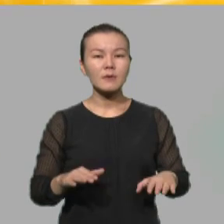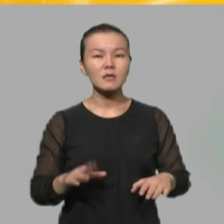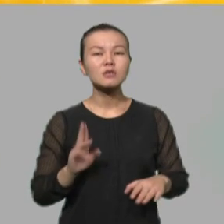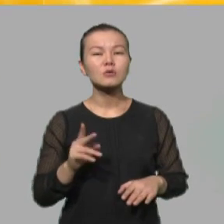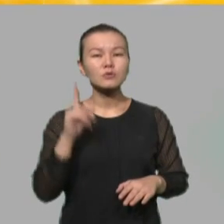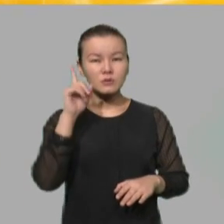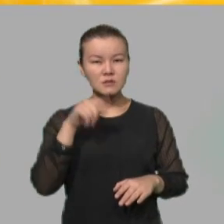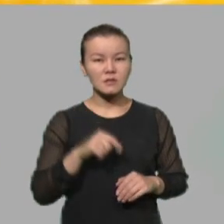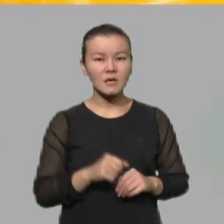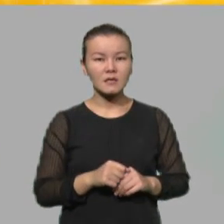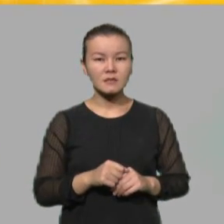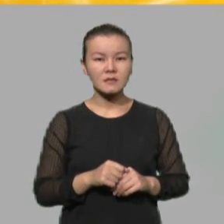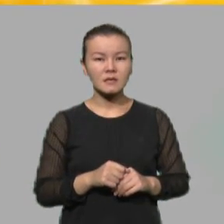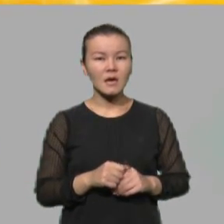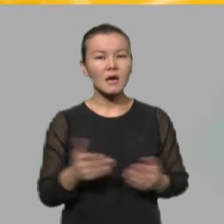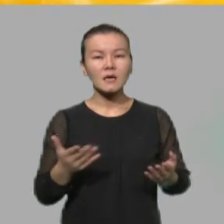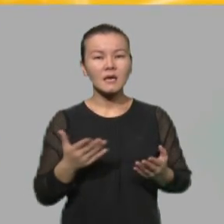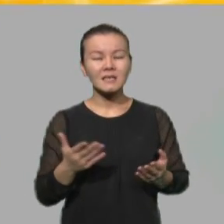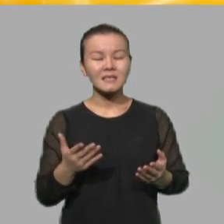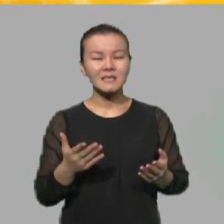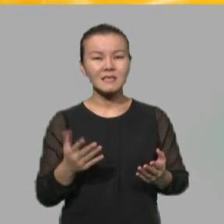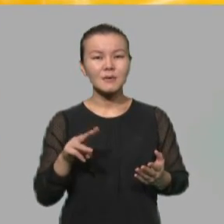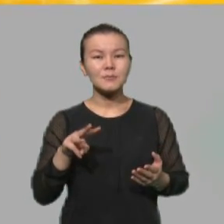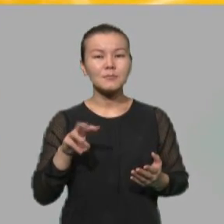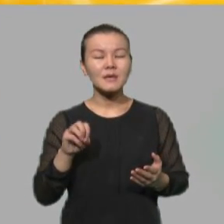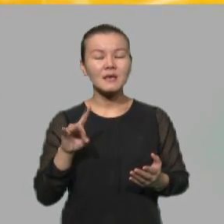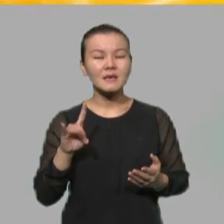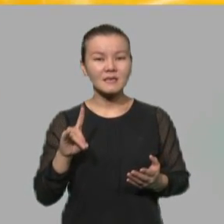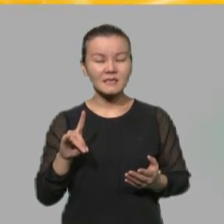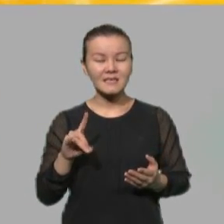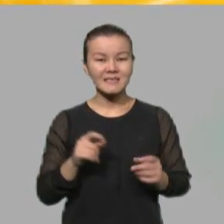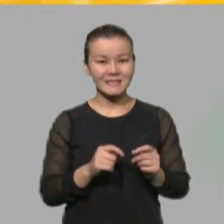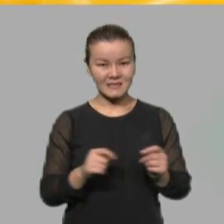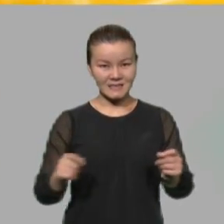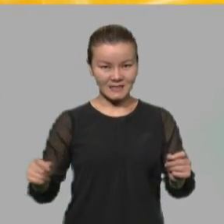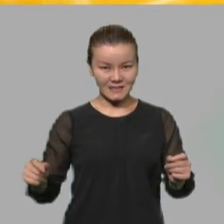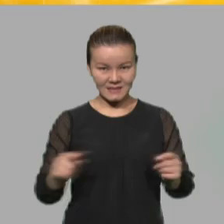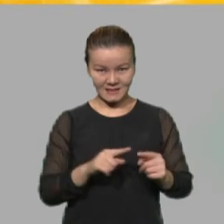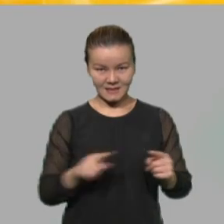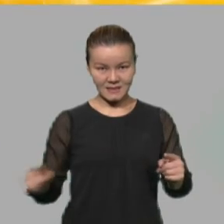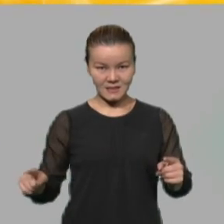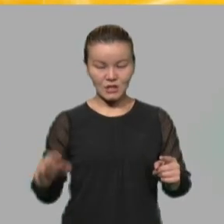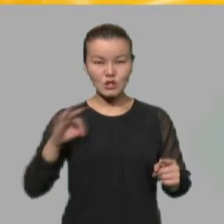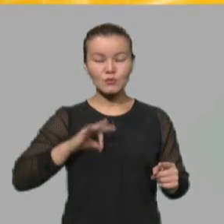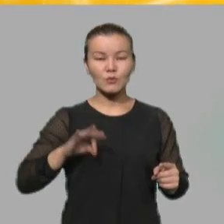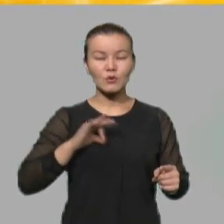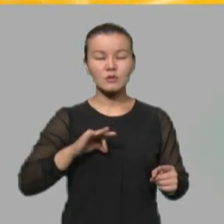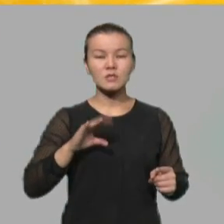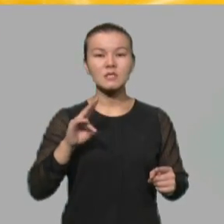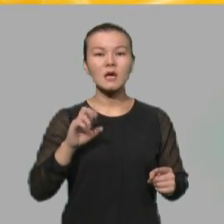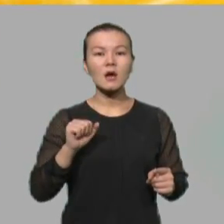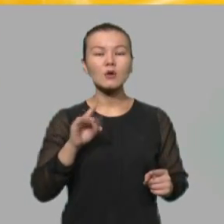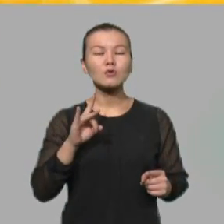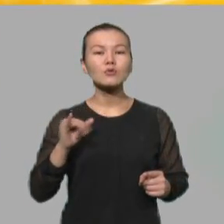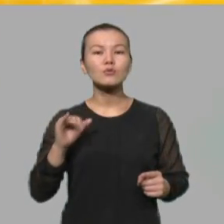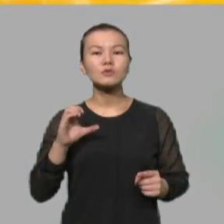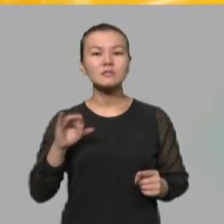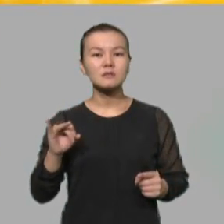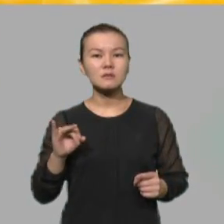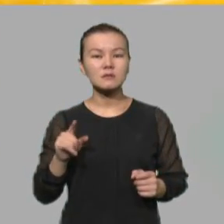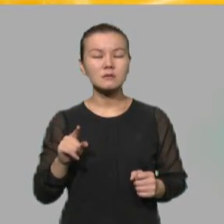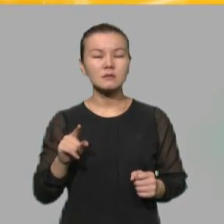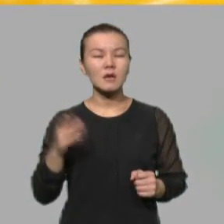Ребята, а кто знает, какие меры длины использовали на Руси?